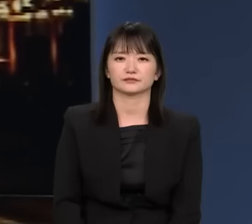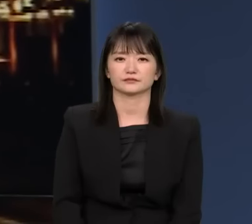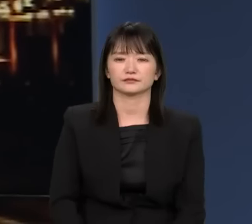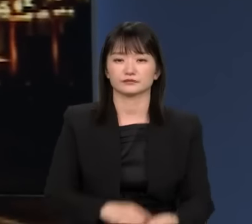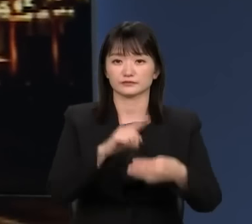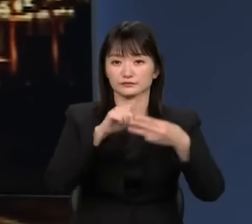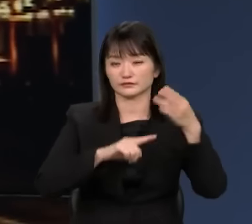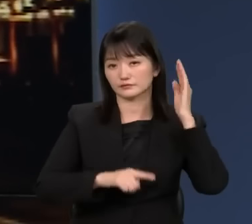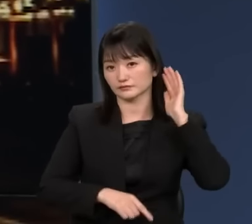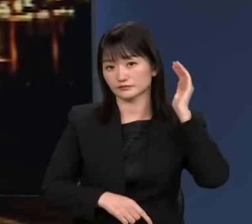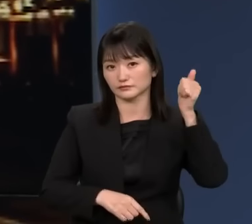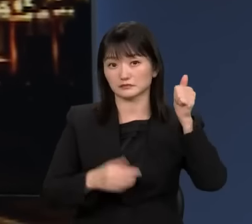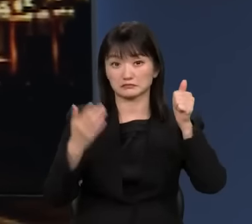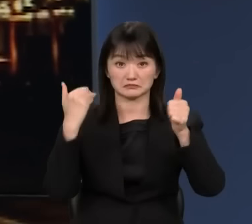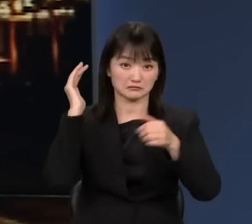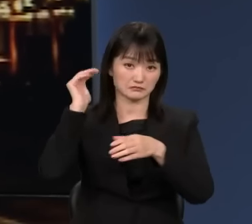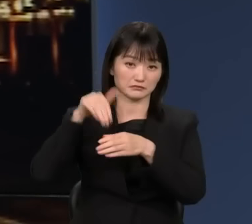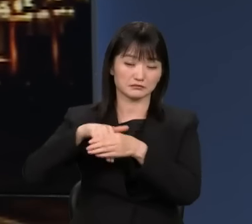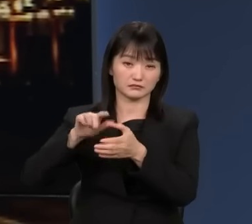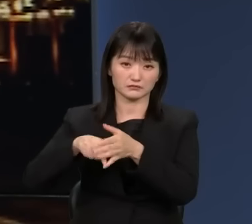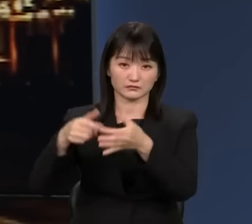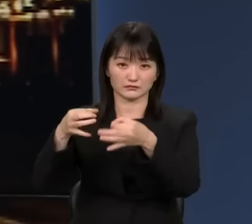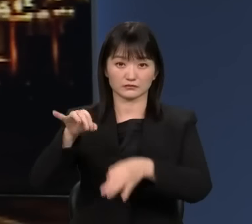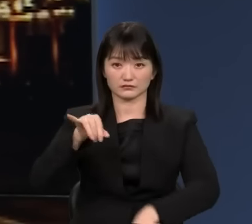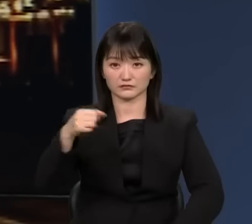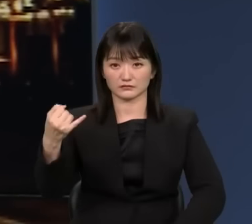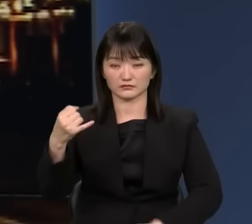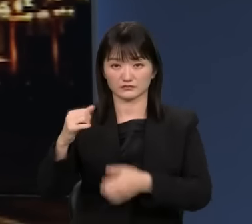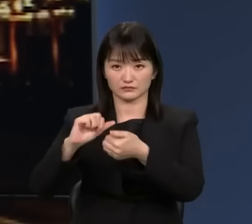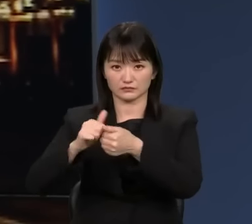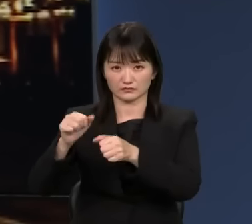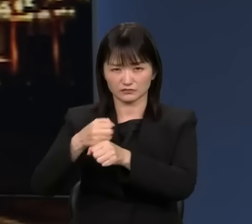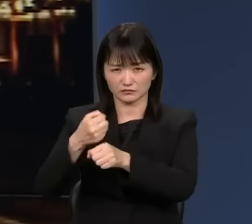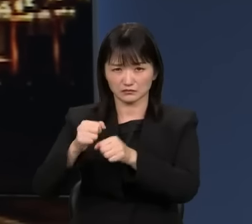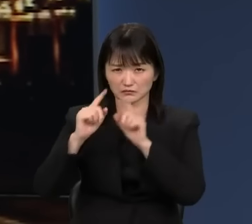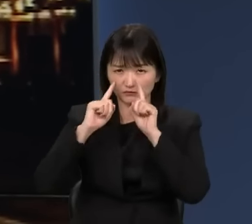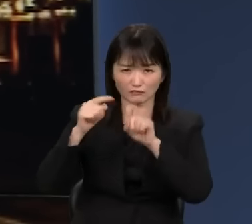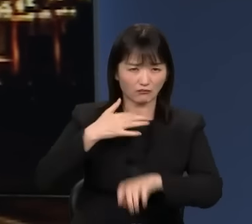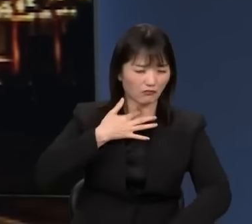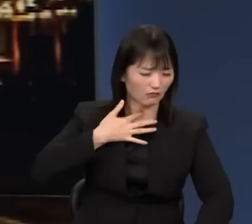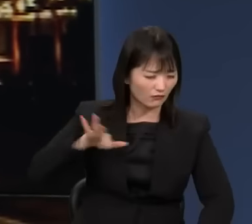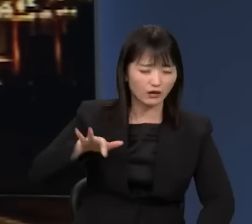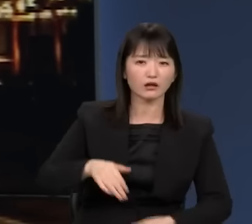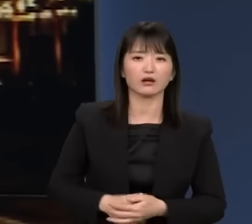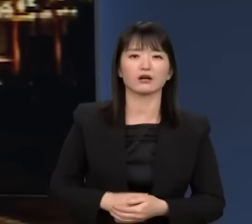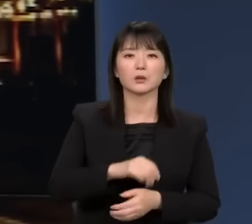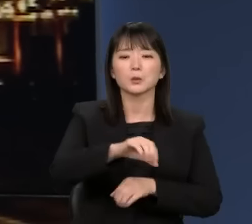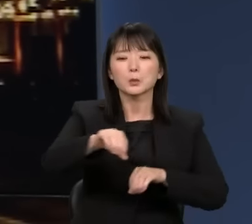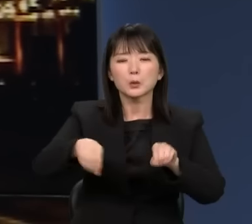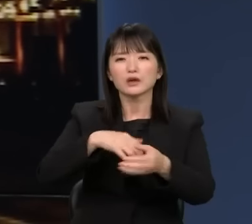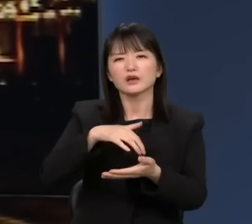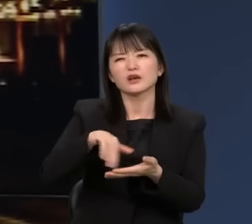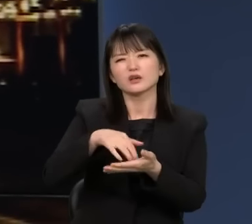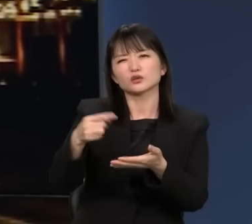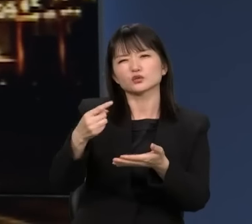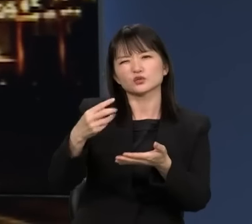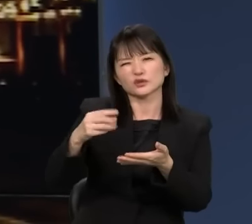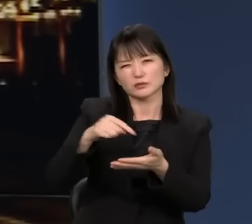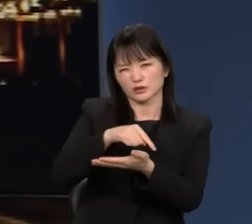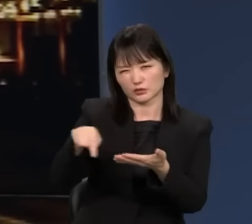윤성열 대통령은 지난 대선 때 김건희 여사의 주가 조작 의혹을 정면으로 부인하며 오히려 수천만 원을